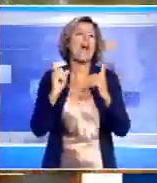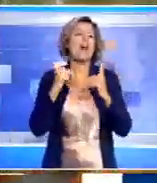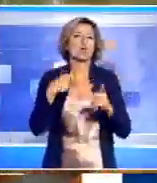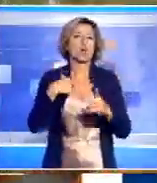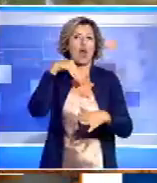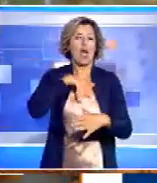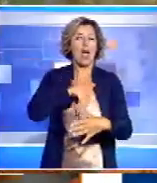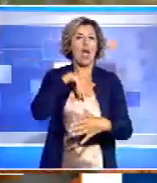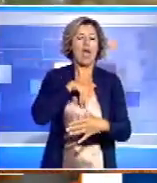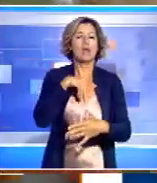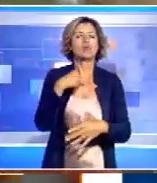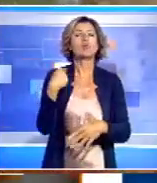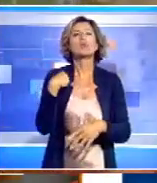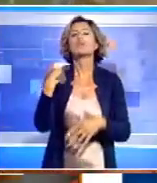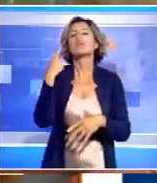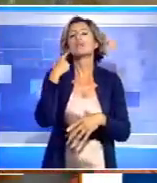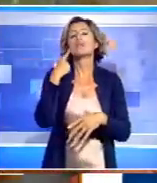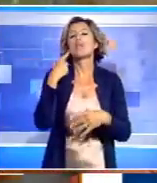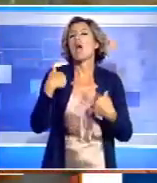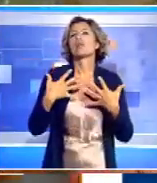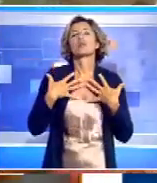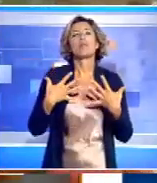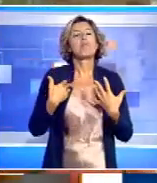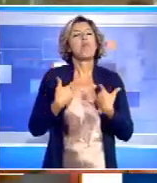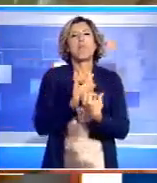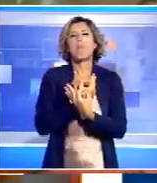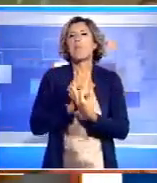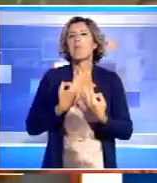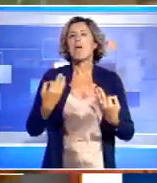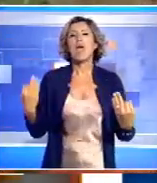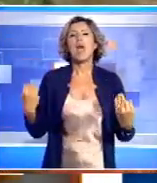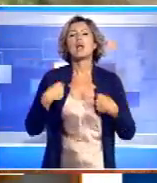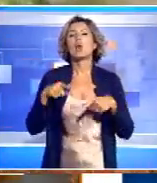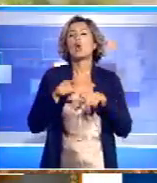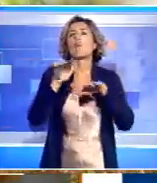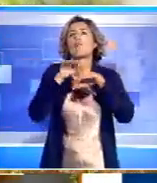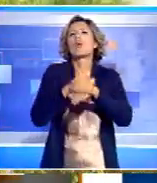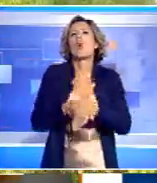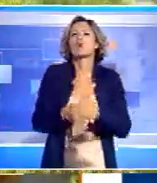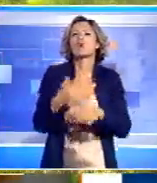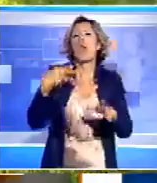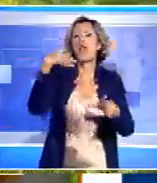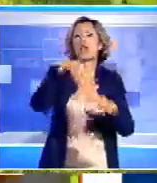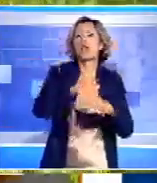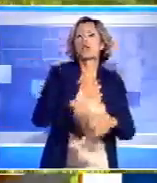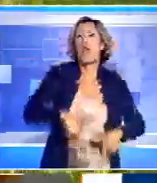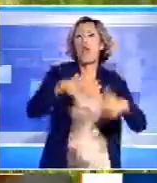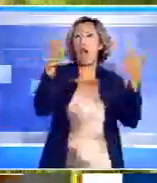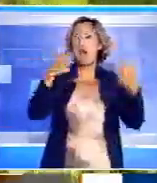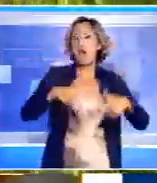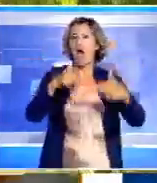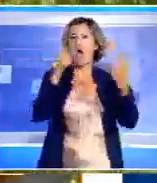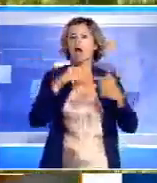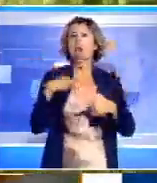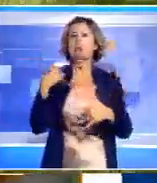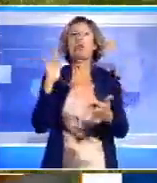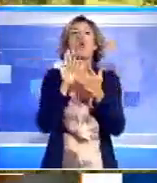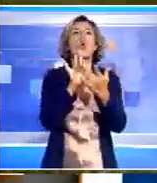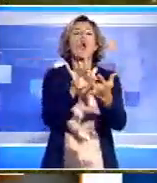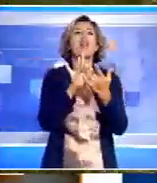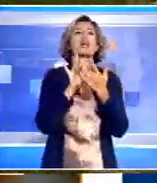sento sempre come coccolata, come rosetta da questi giganti. Il bagno di foresta è un'attività di connessione con la